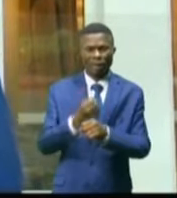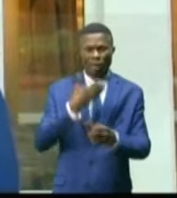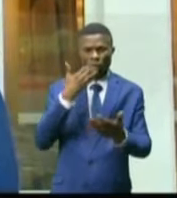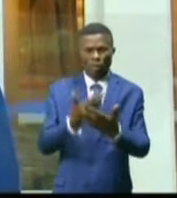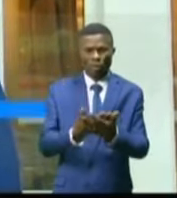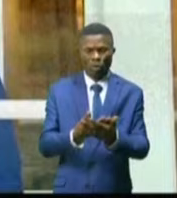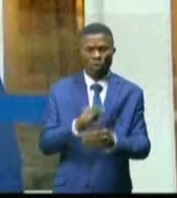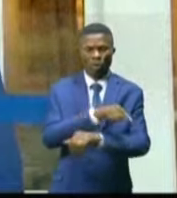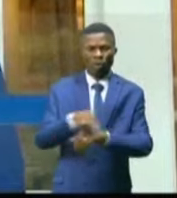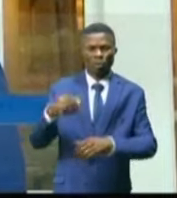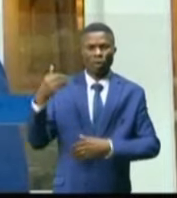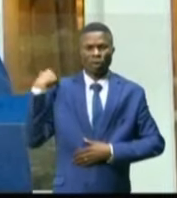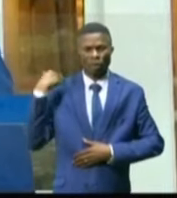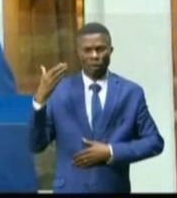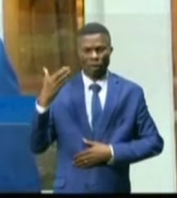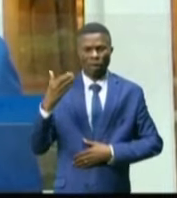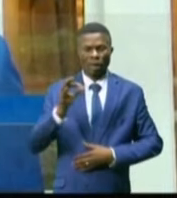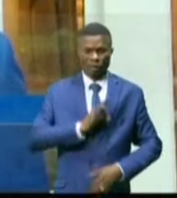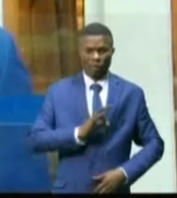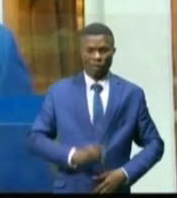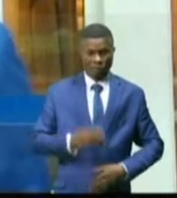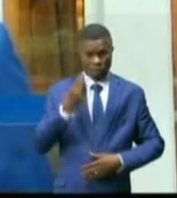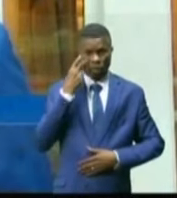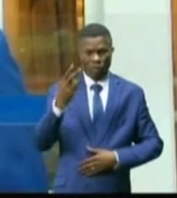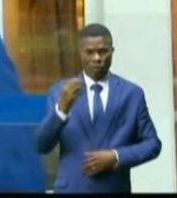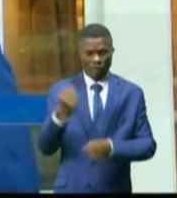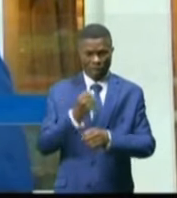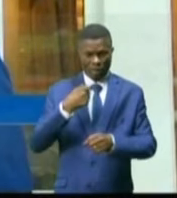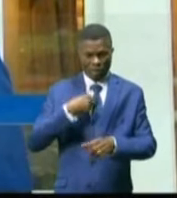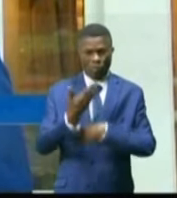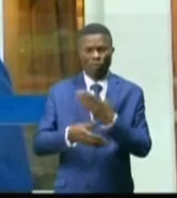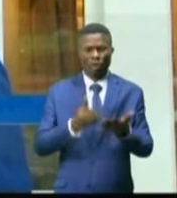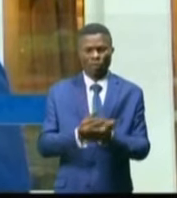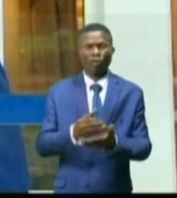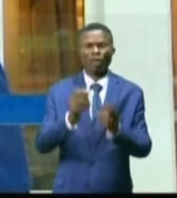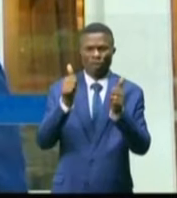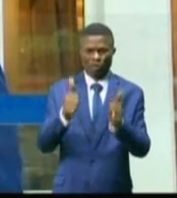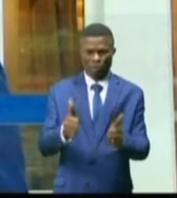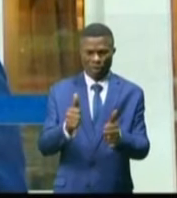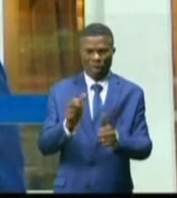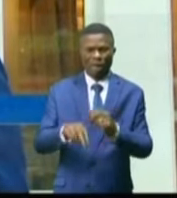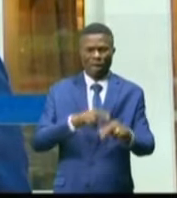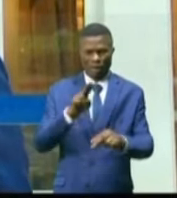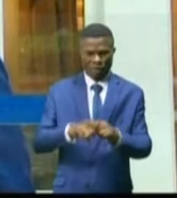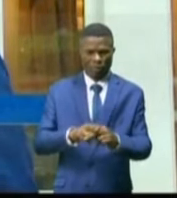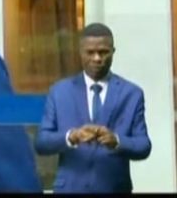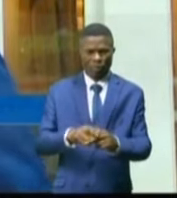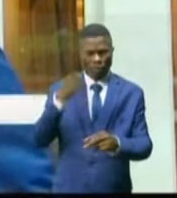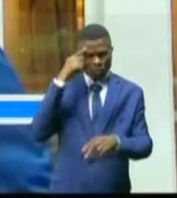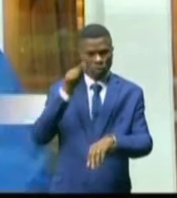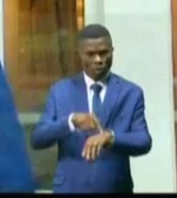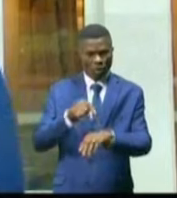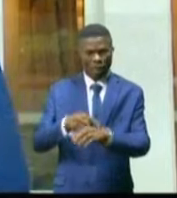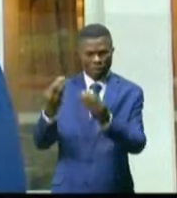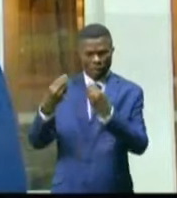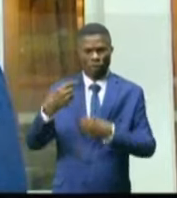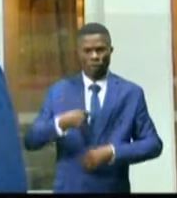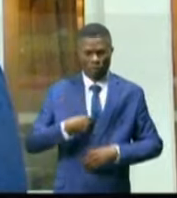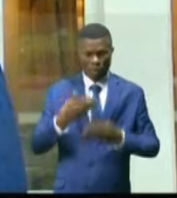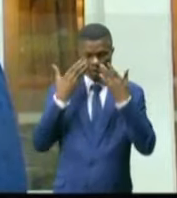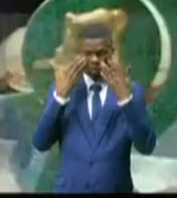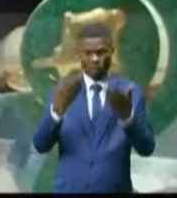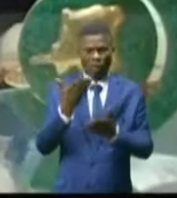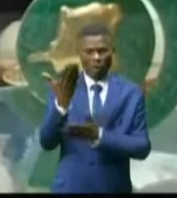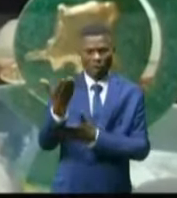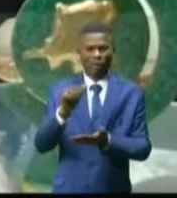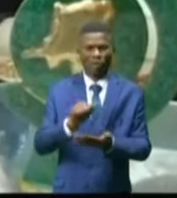institutions. Il a trouvé que ce que j'ai fait était correct et surtout par rapport au timing. Voilà ce qu'il a